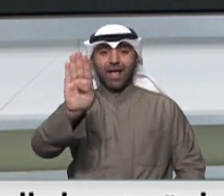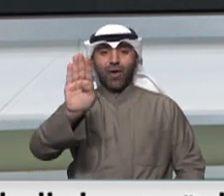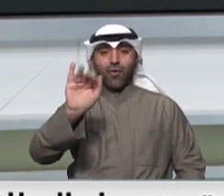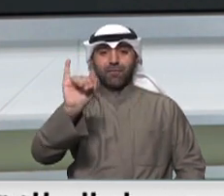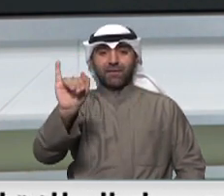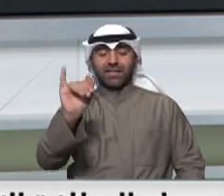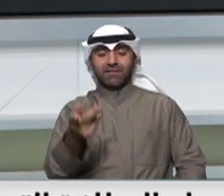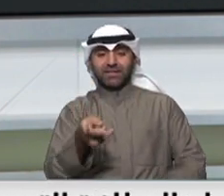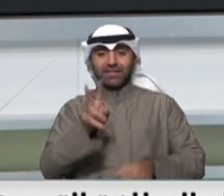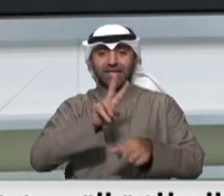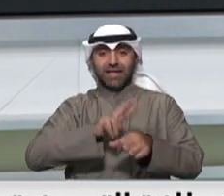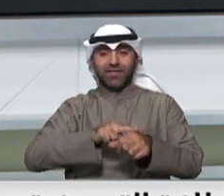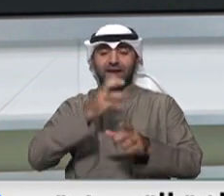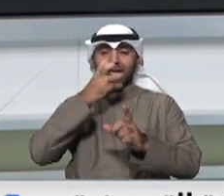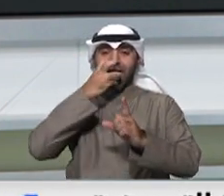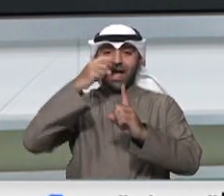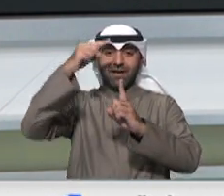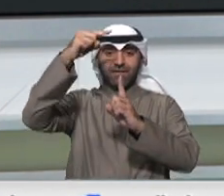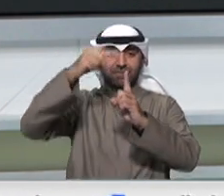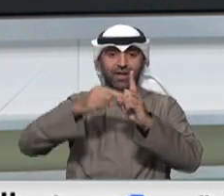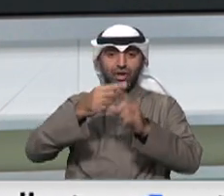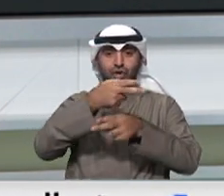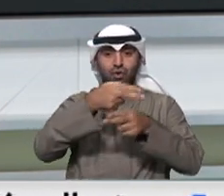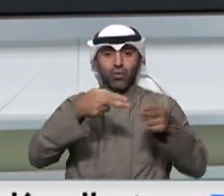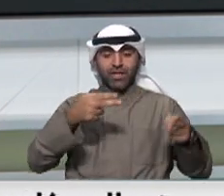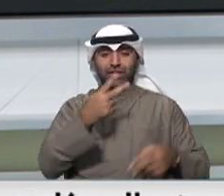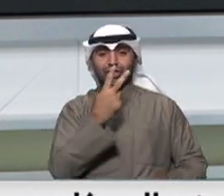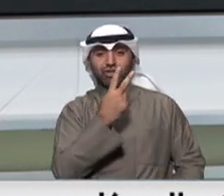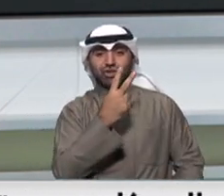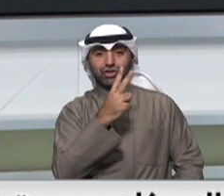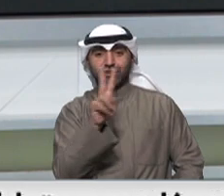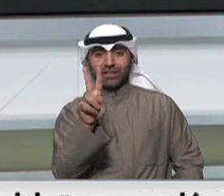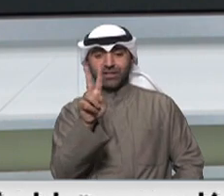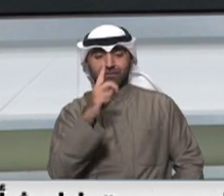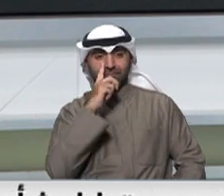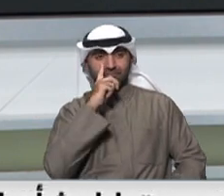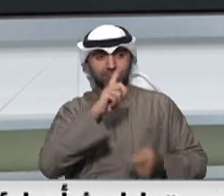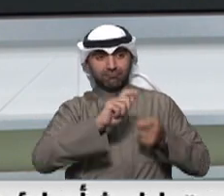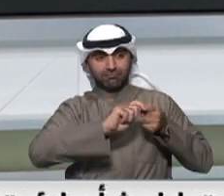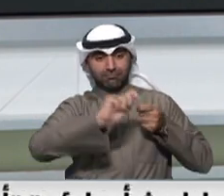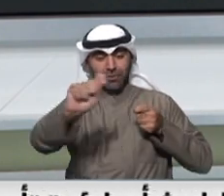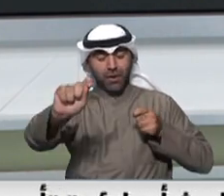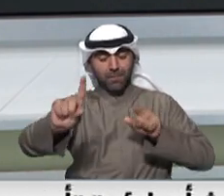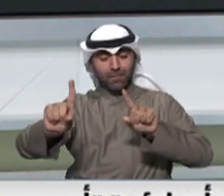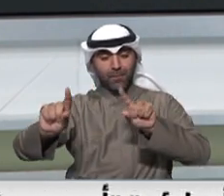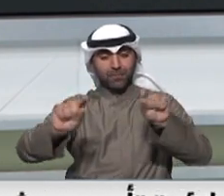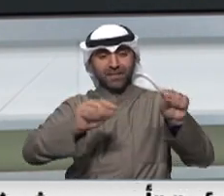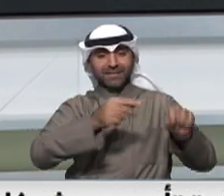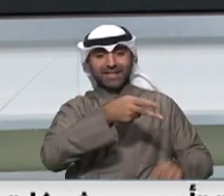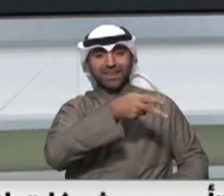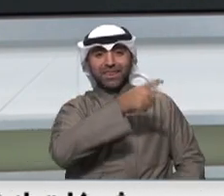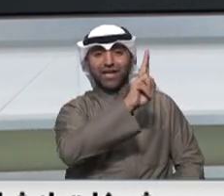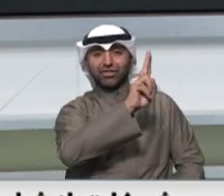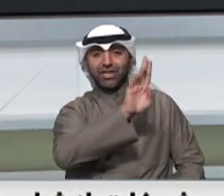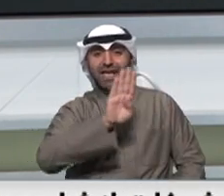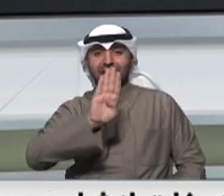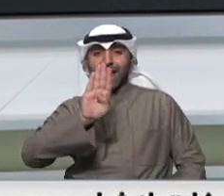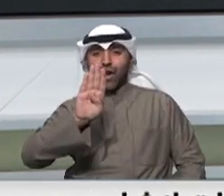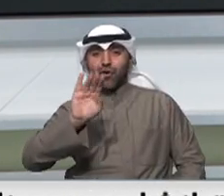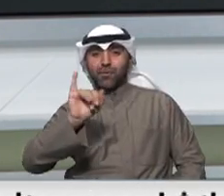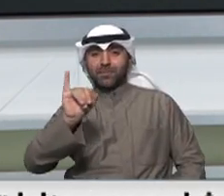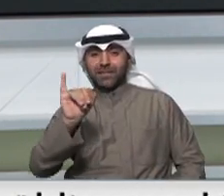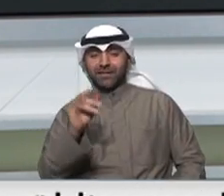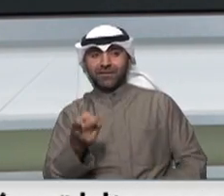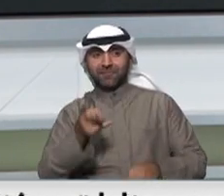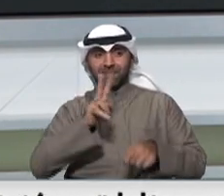مئويه والرطوبه نسبيه 35% والرؤيه الافقيه ممتازه اكثر من 12 ك م سم صافيه لكن هناك فرص لعبور